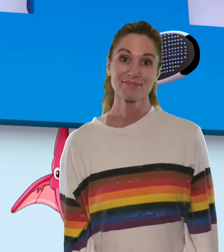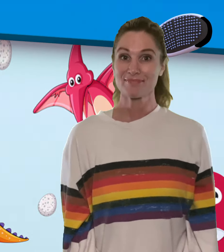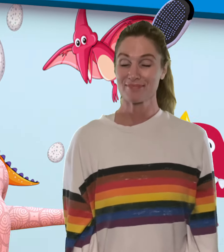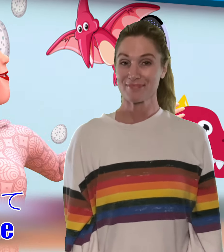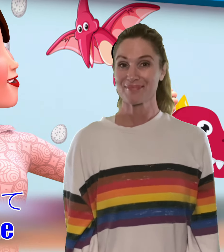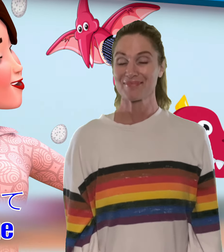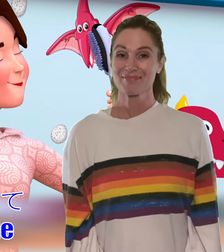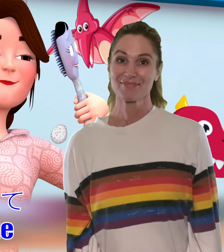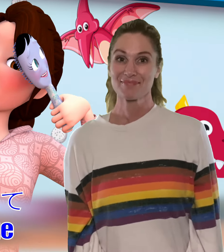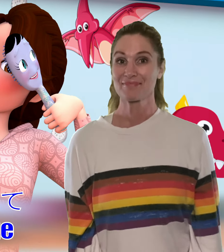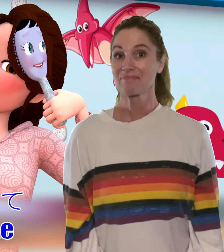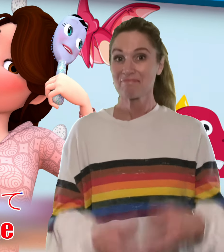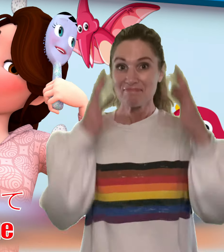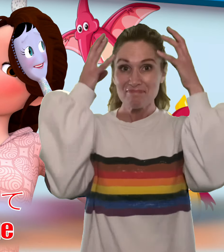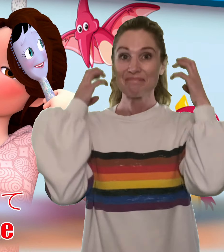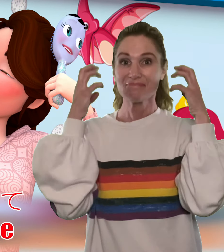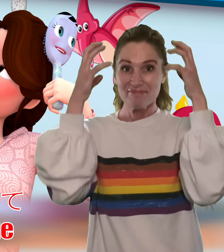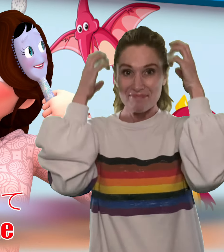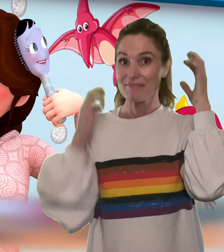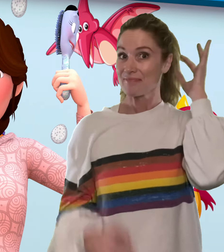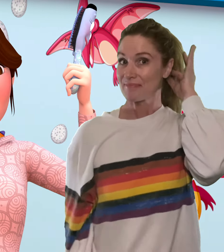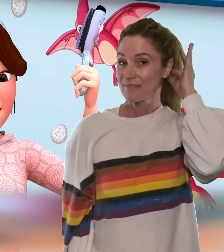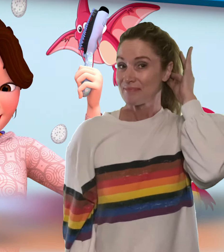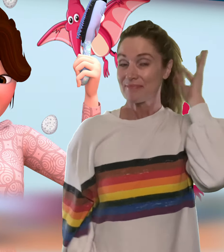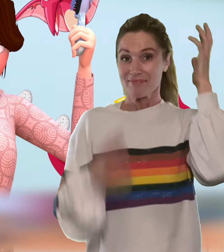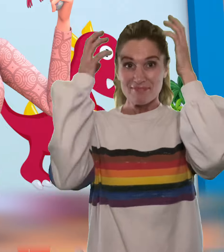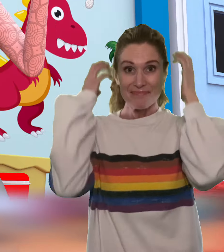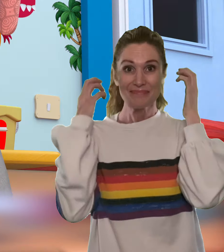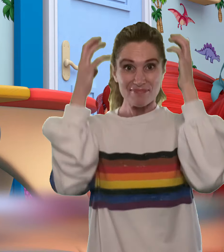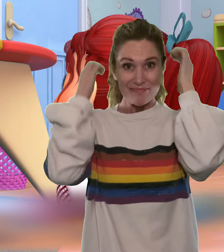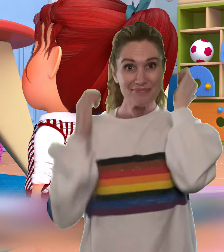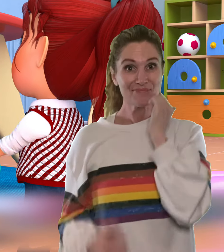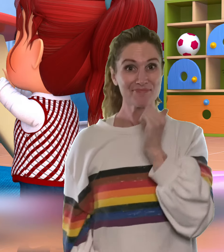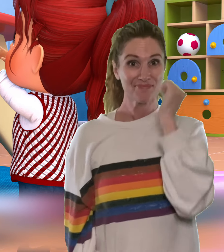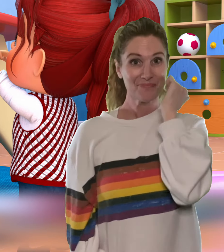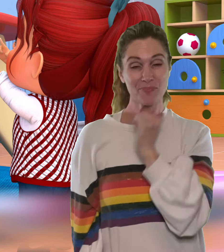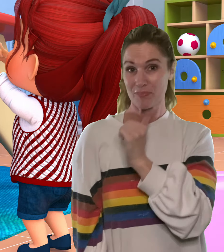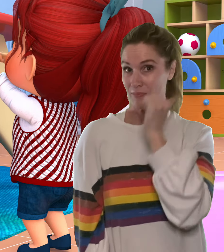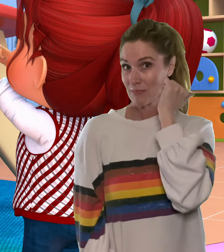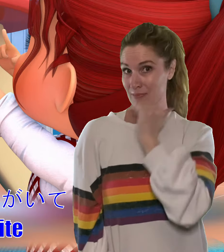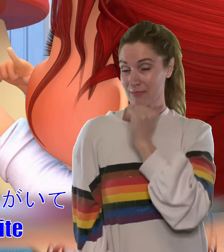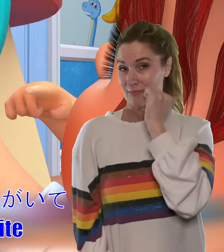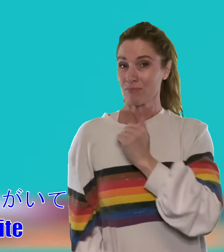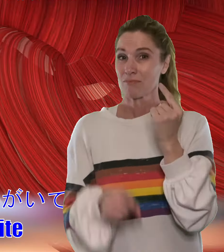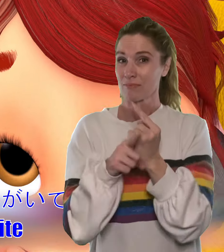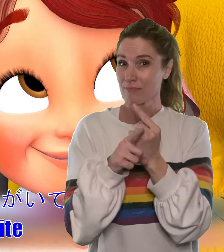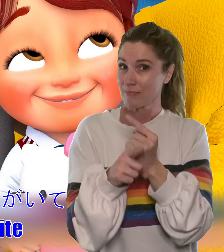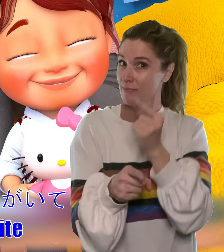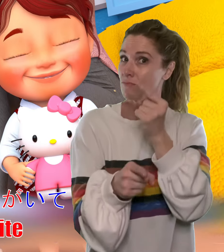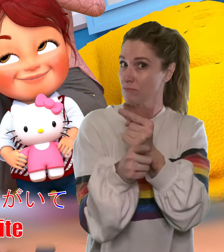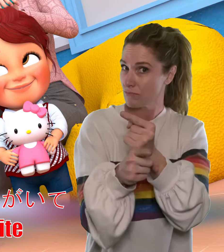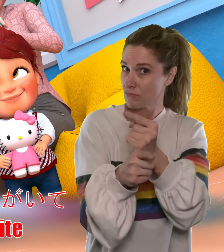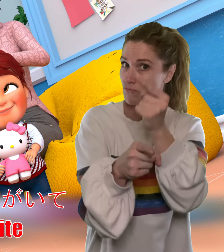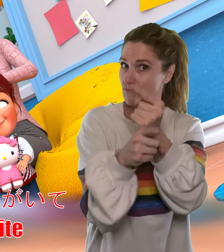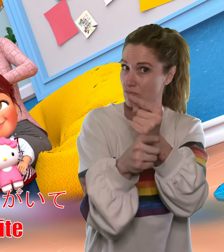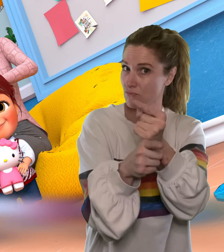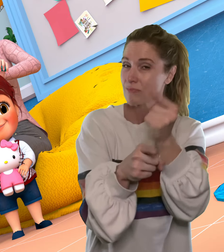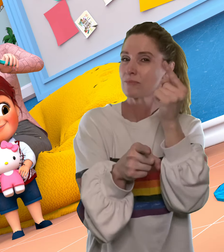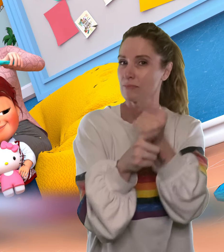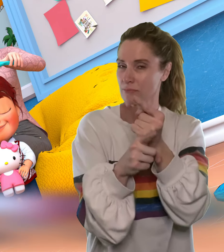ね髪を溶かして毎日ねちゃんとちゃんと